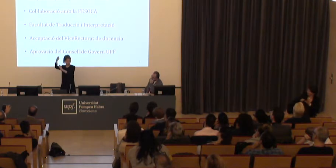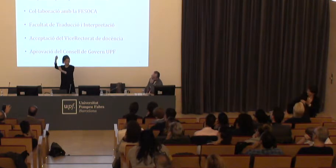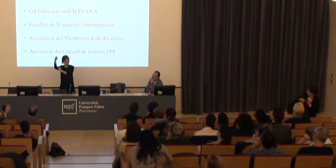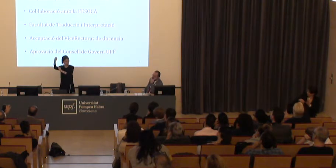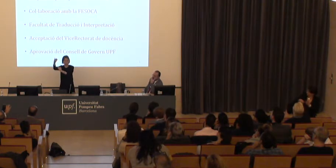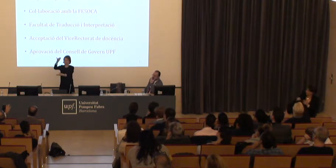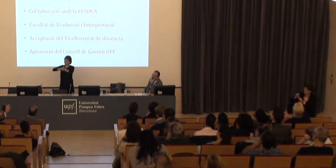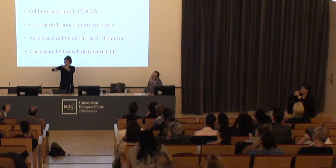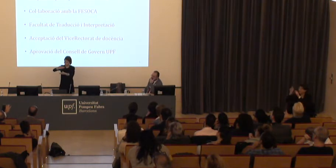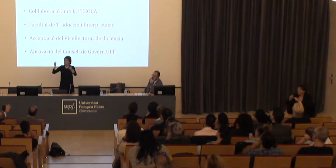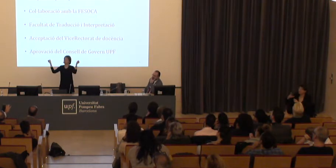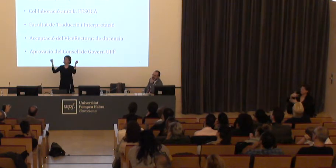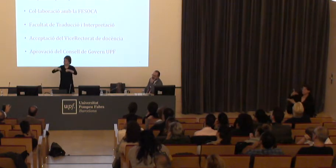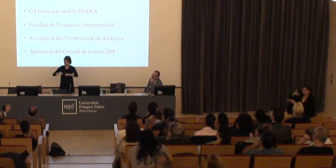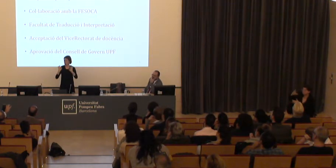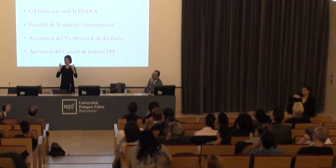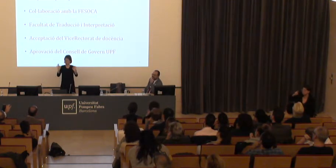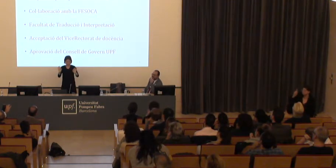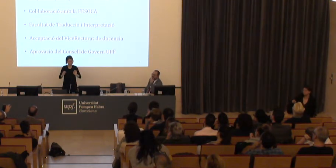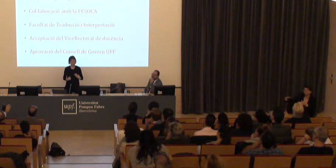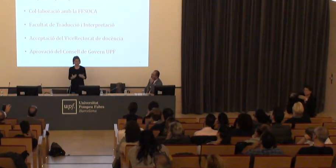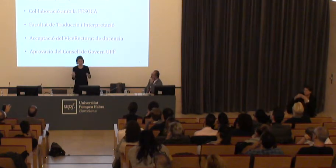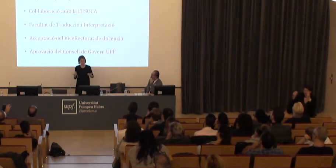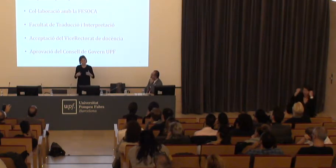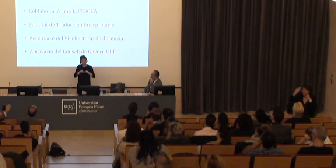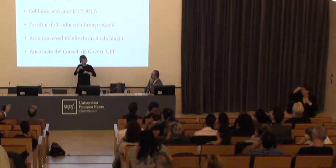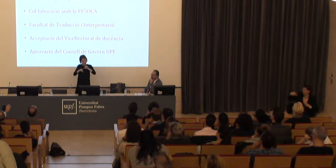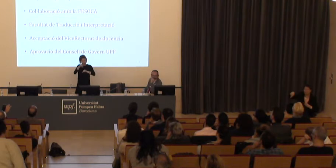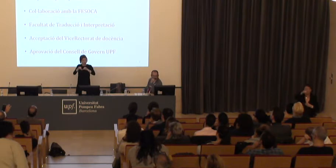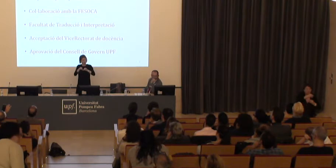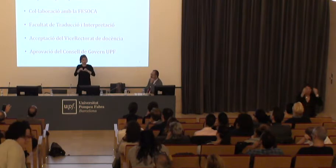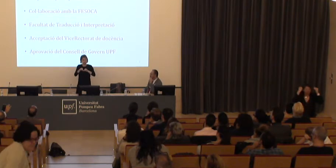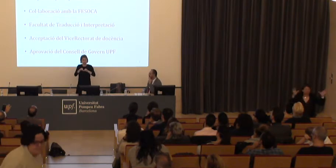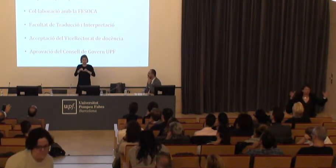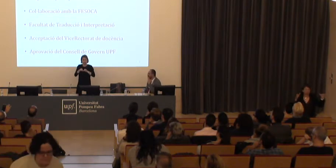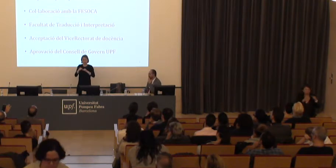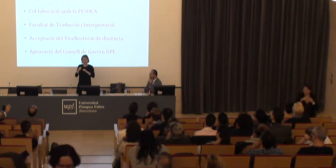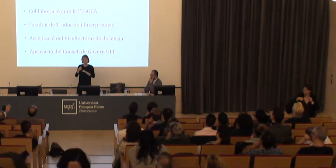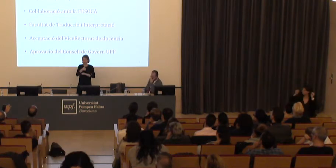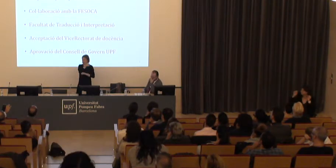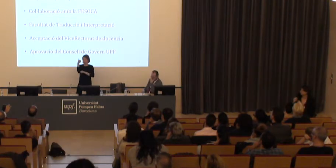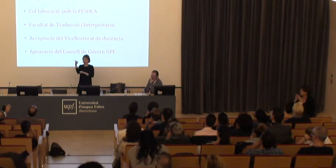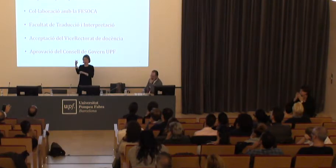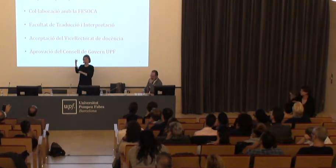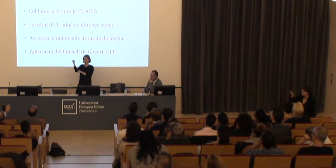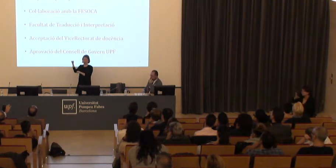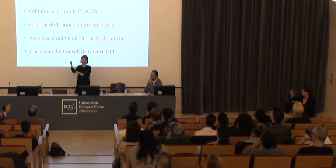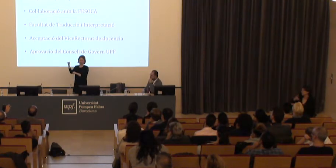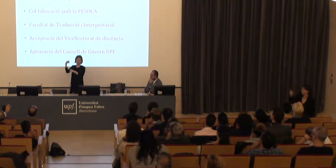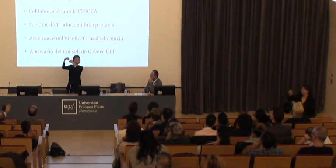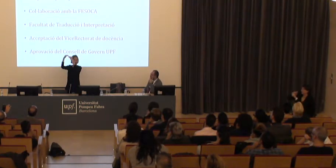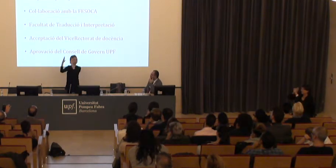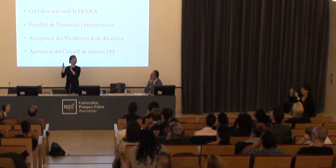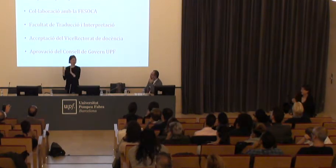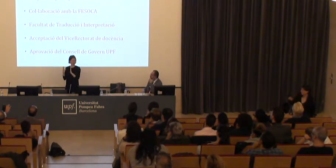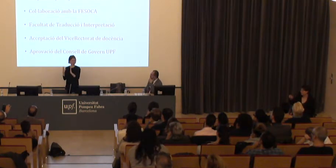Actua, vam proposar a la FESOCA aquesta col·laboració. I els passos que es van donar, en